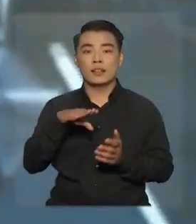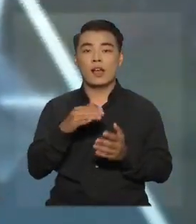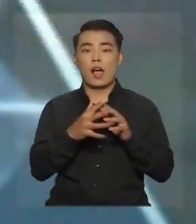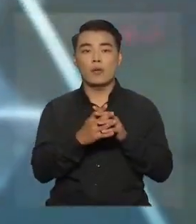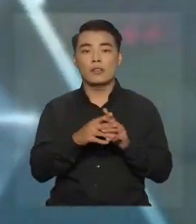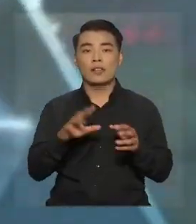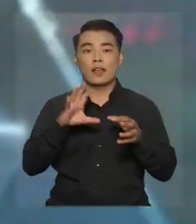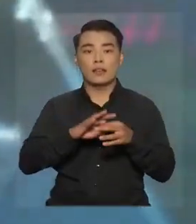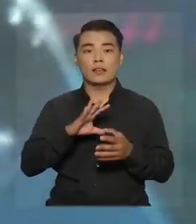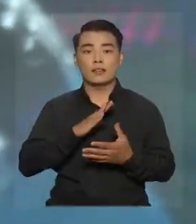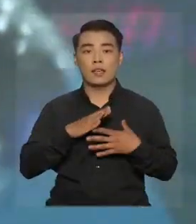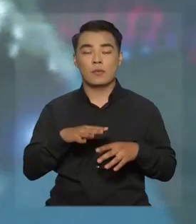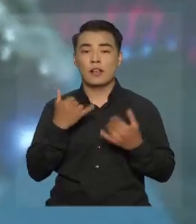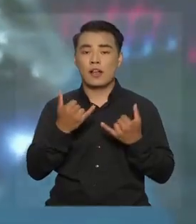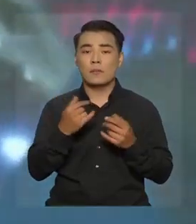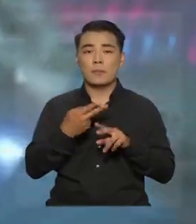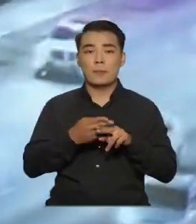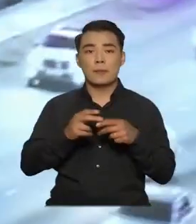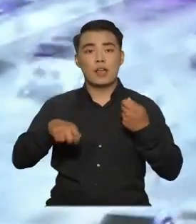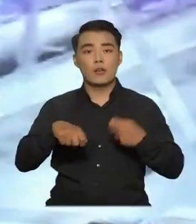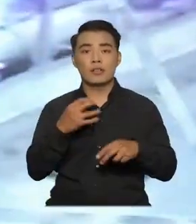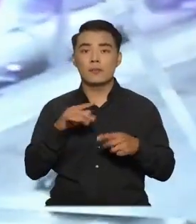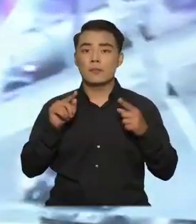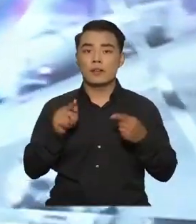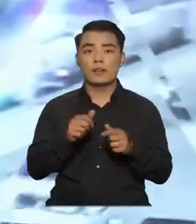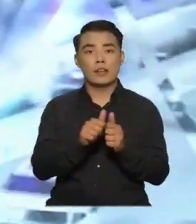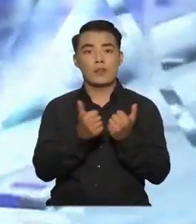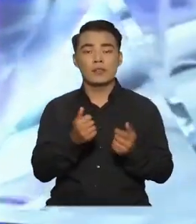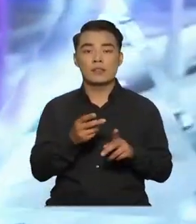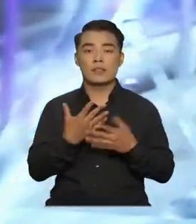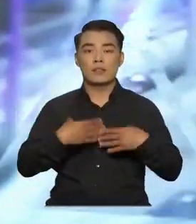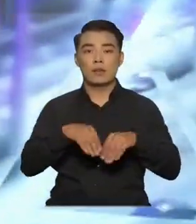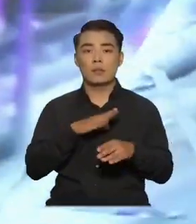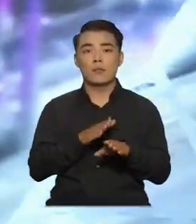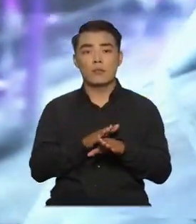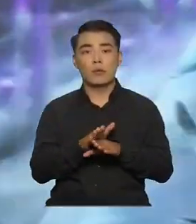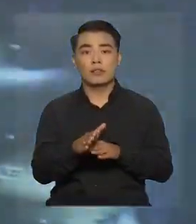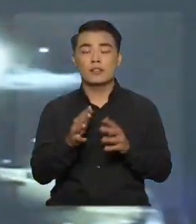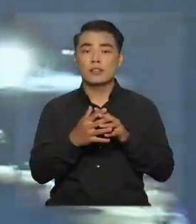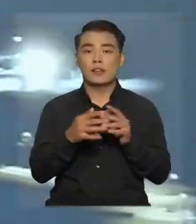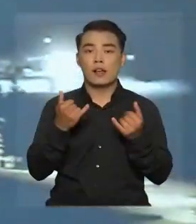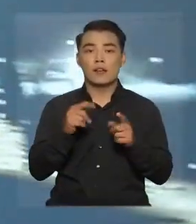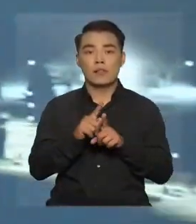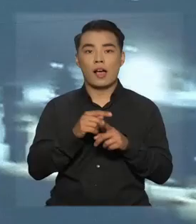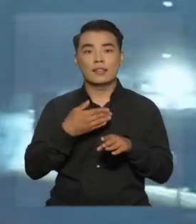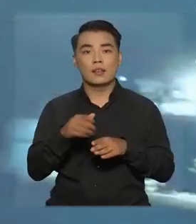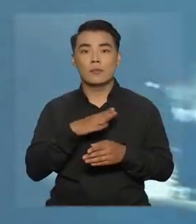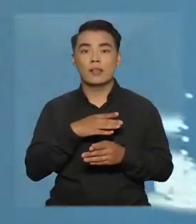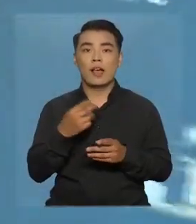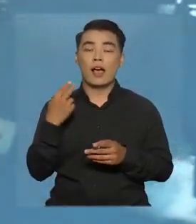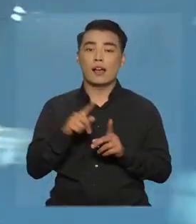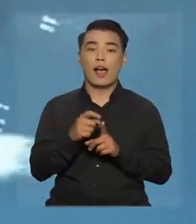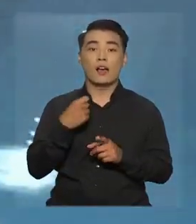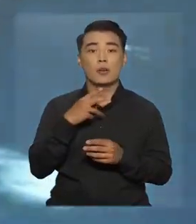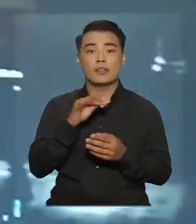в ауле не зарегистрировано ни одного преступления и развода семьи село полностью отказалось от реализации употребления алкогольных